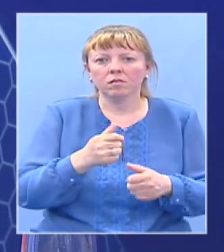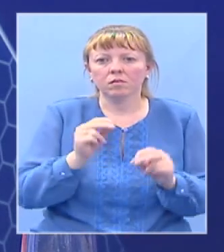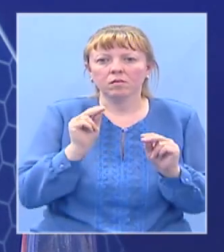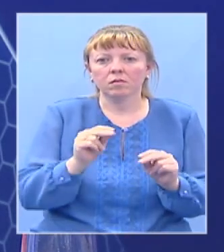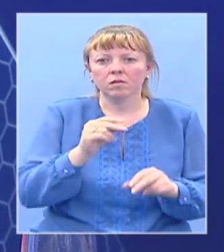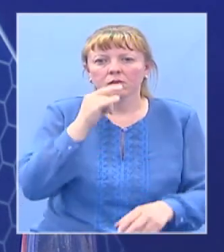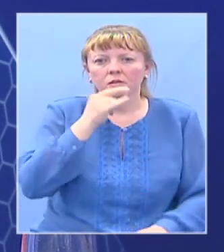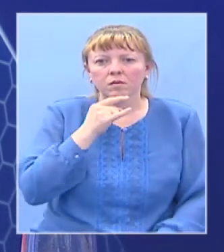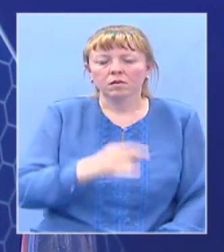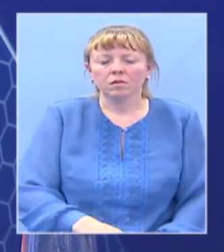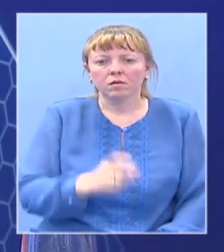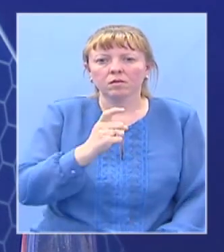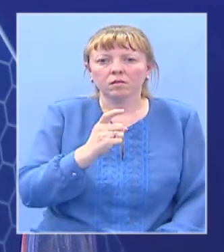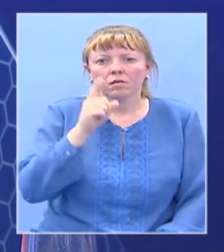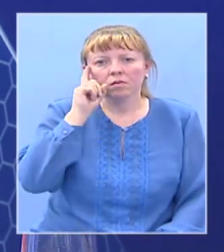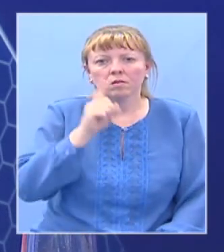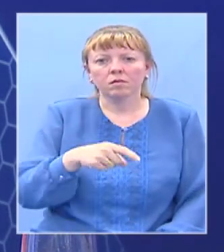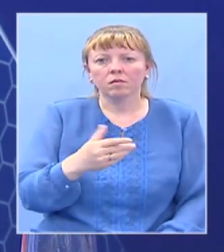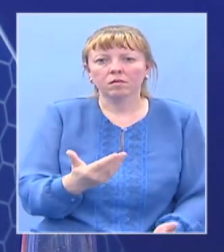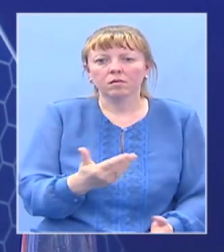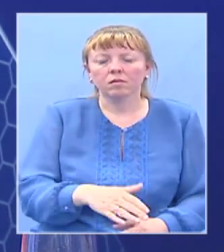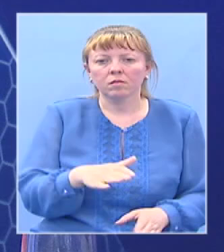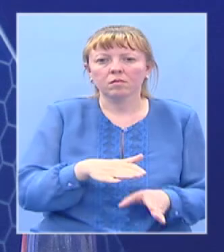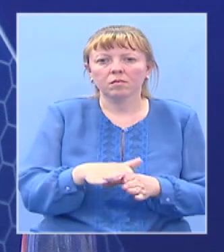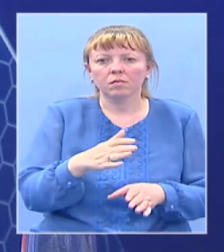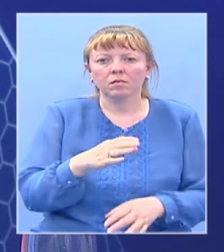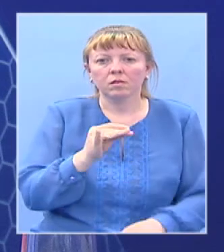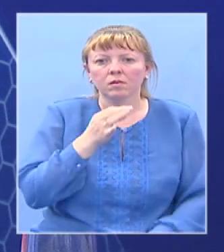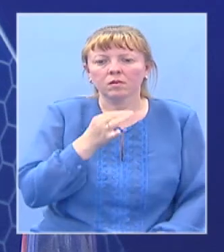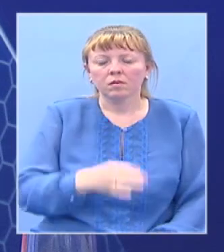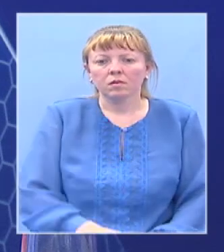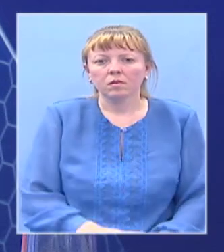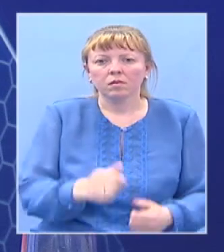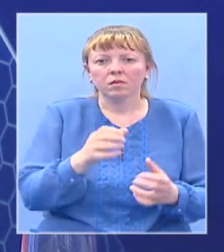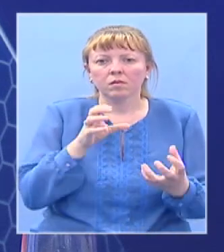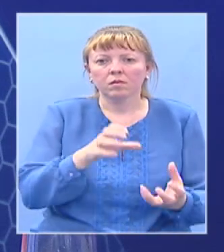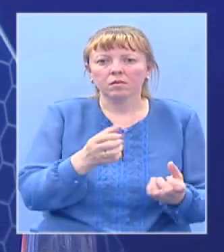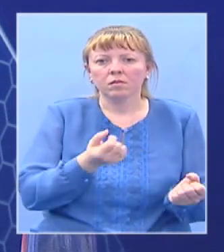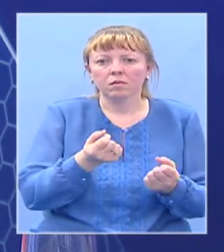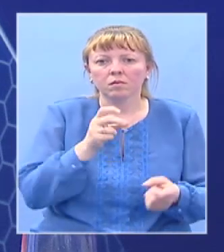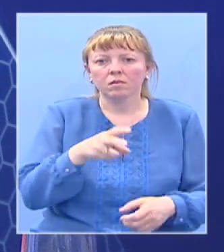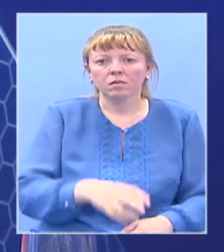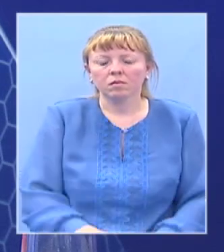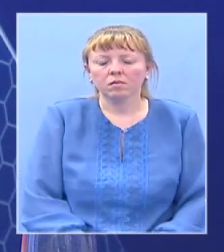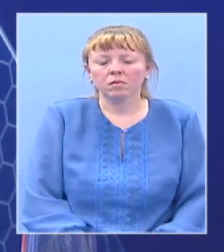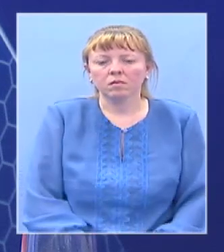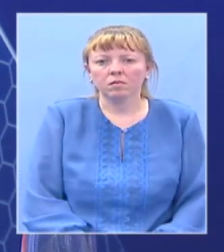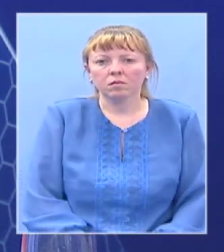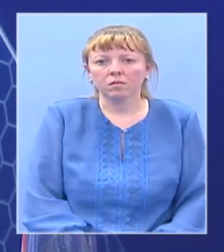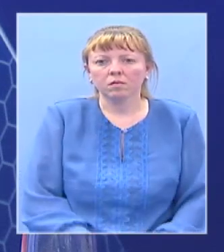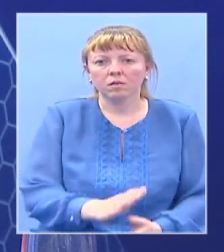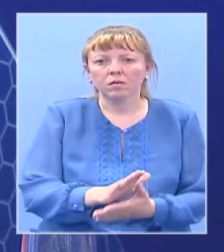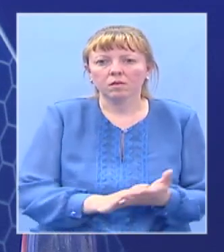Казахстана стратегическое значение сегодня имеет полноценная реализация транспортно-логистического потенциала мы продолжаем